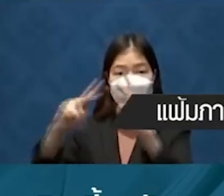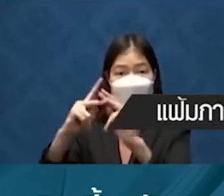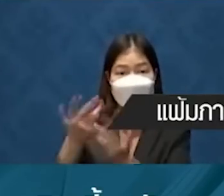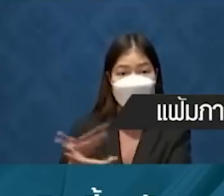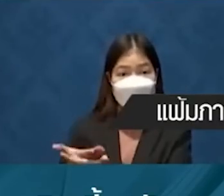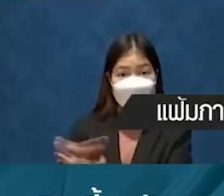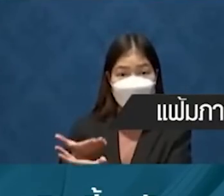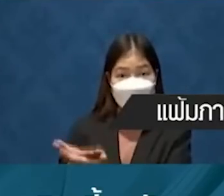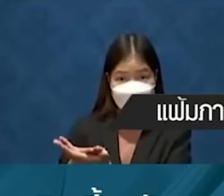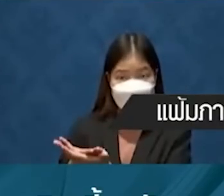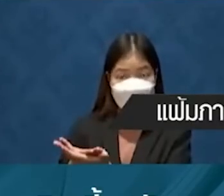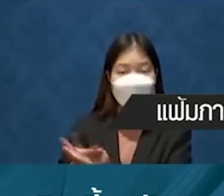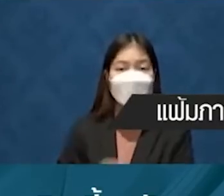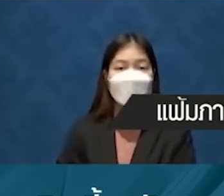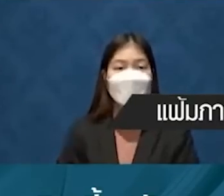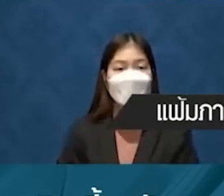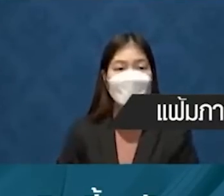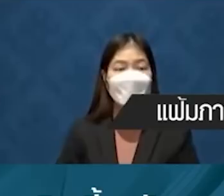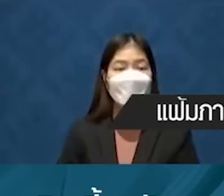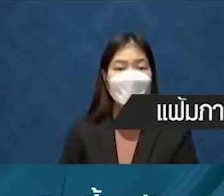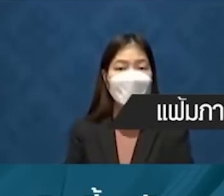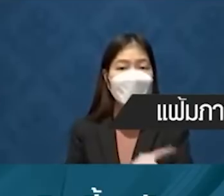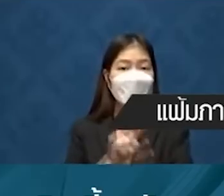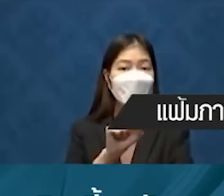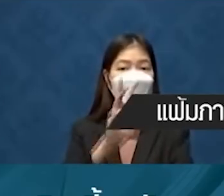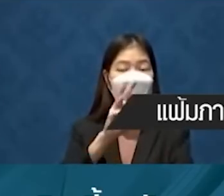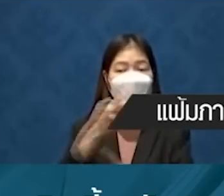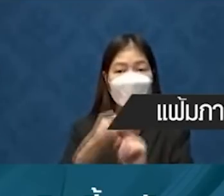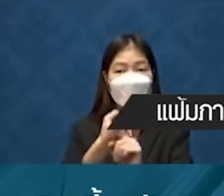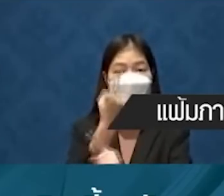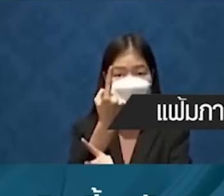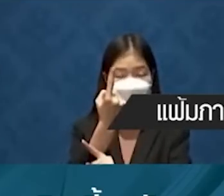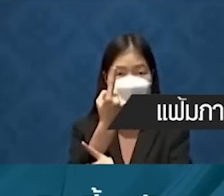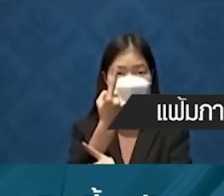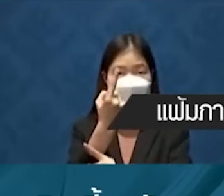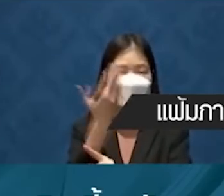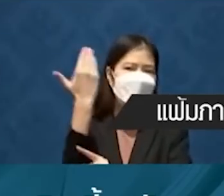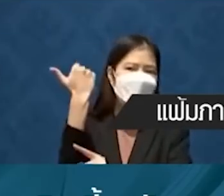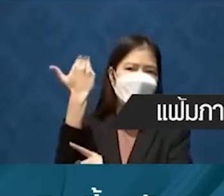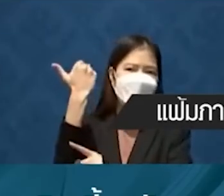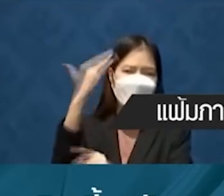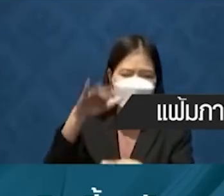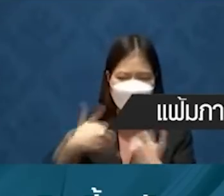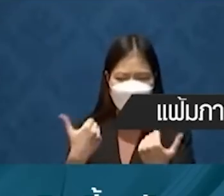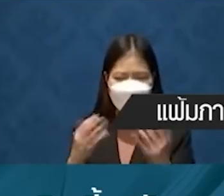อย จดกฎหมายฉบับนี้ตกไปทันทีแล้วไม่รู้รัฐบาลหน้าเนี่ยมาแล้วจะทำหรือเปล่า